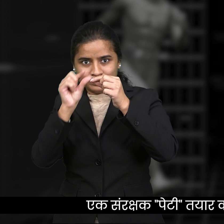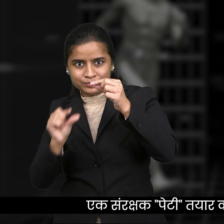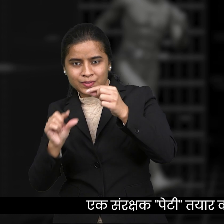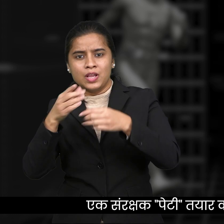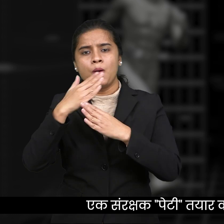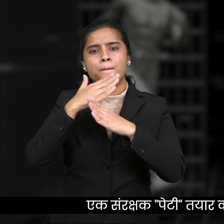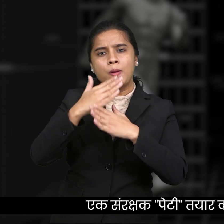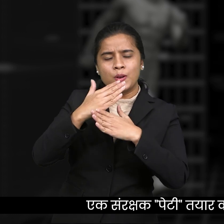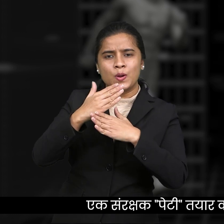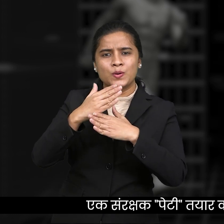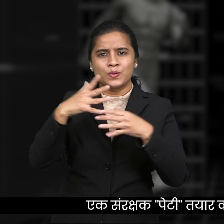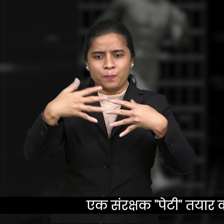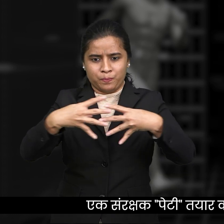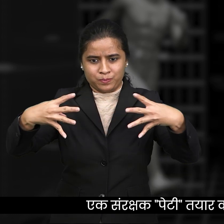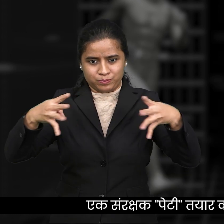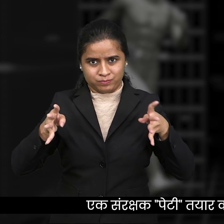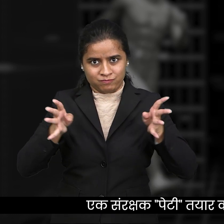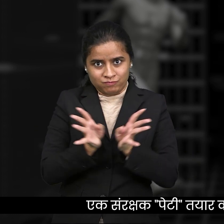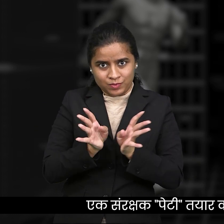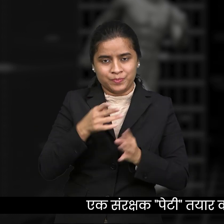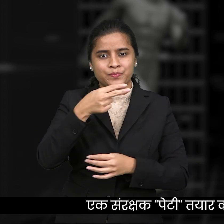करतात, ज्याला बरगडी पिंजरा म्हणतात.